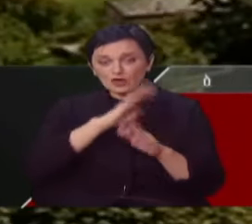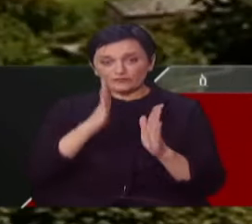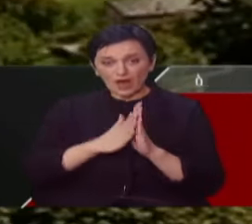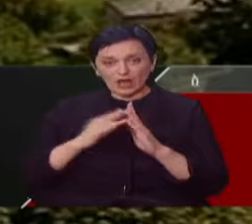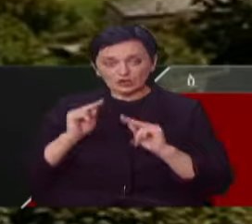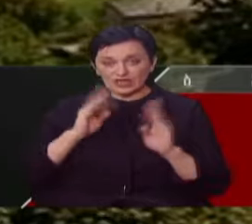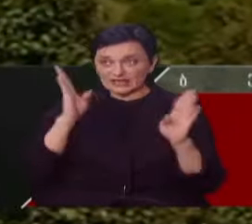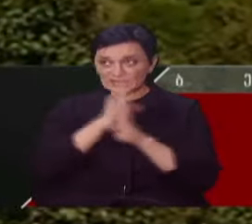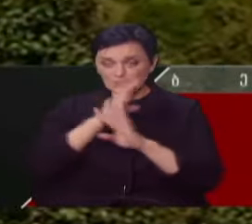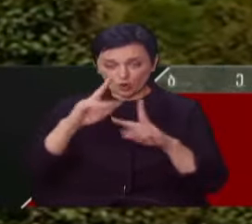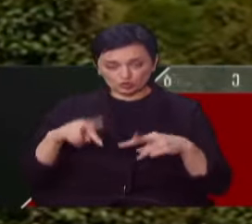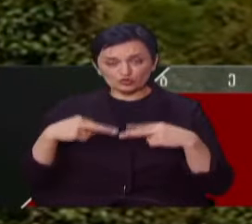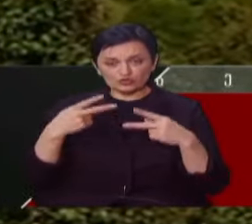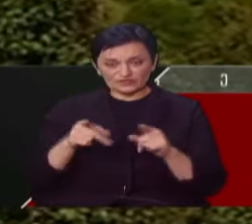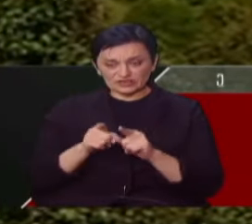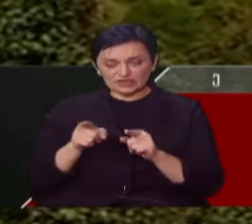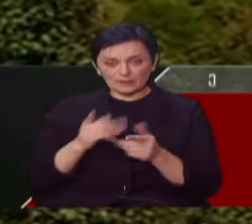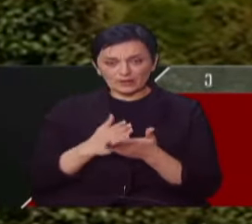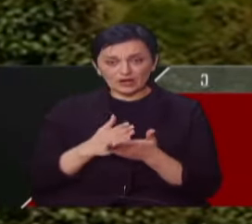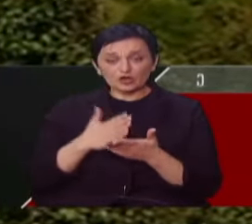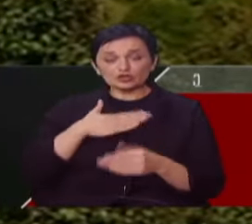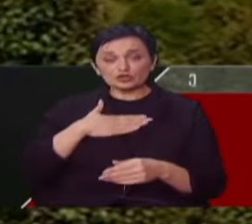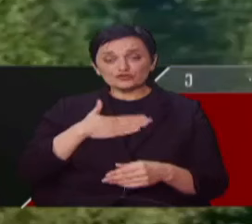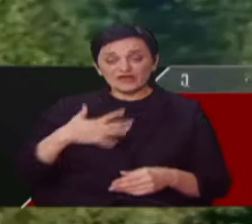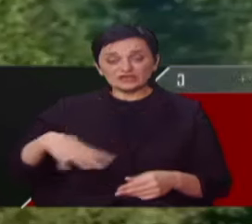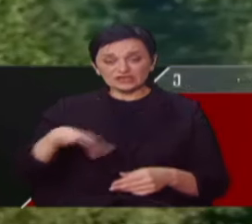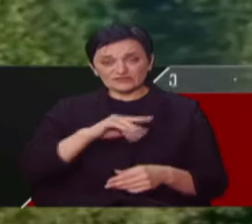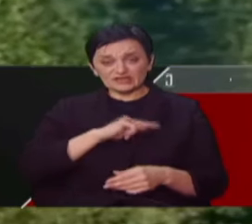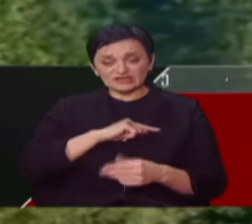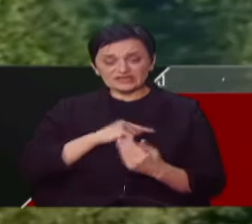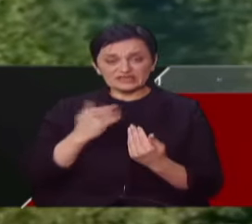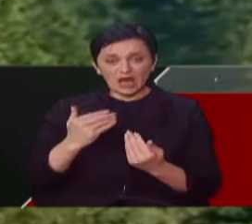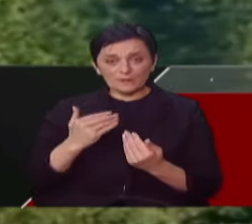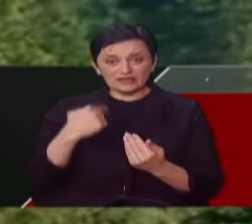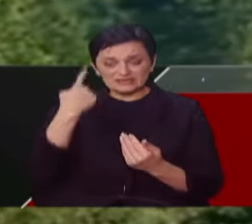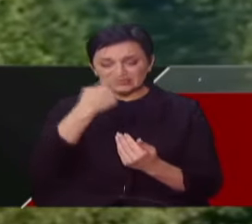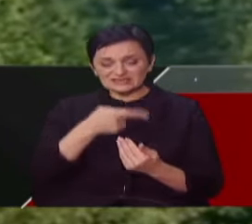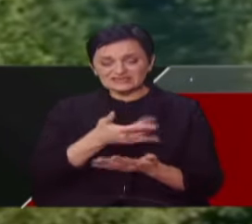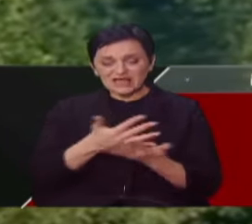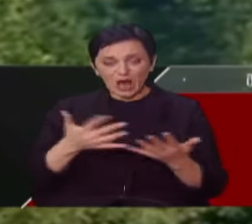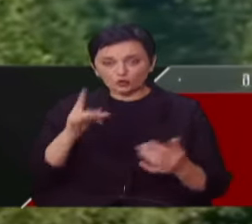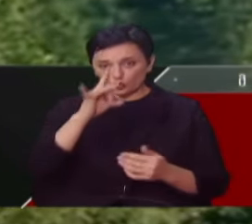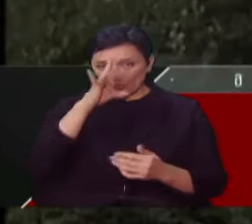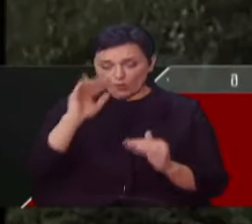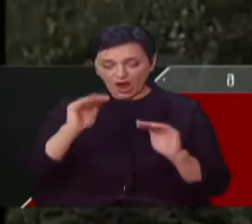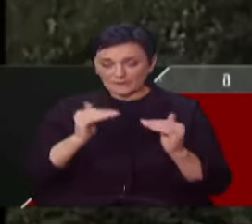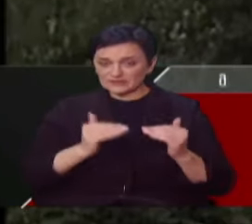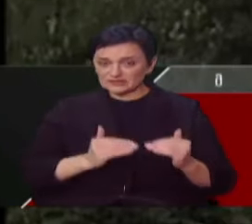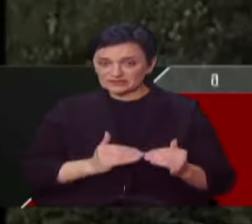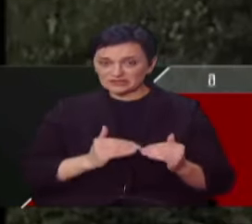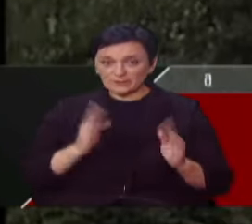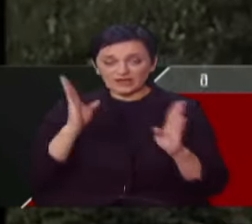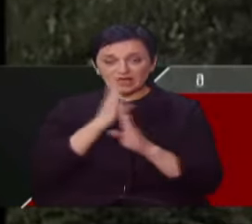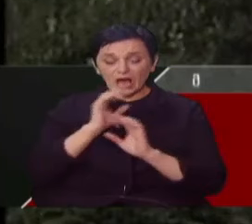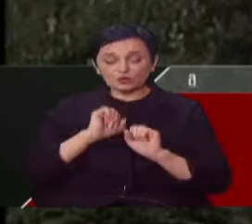წვლილი კლიმატურ ცვლილებებსაც შეაქვს, რომელიც ჩვენი ქვეყნისთვის დამახასიათებელი სახეობების populația samțirebs. Care